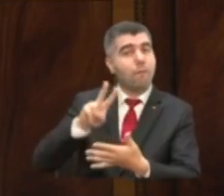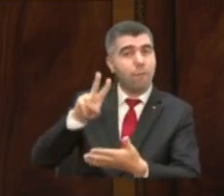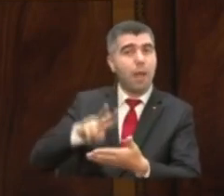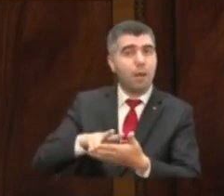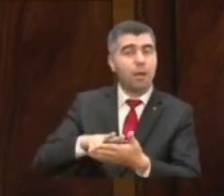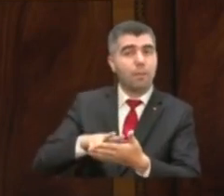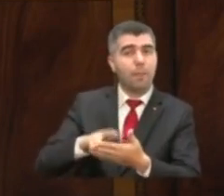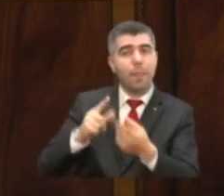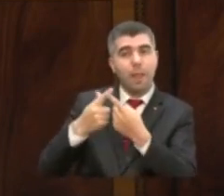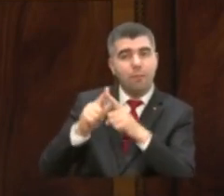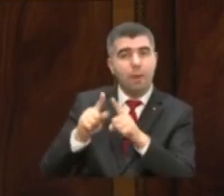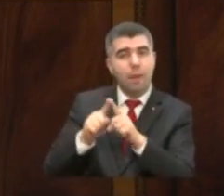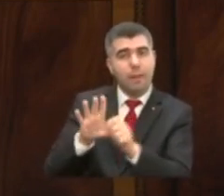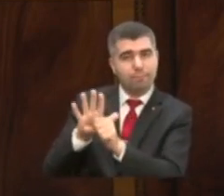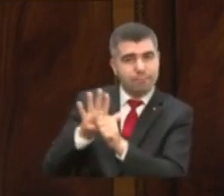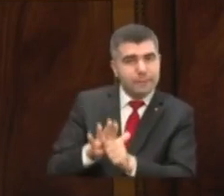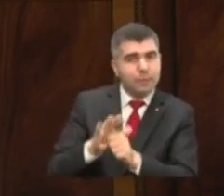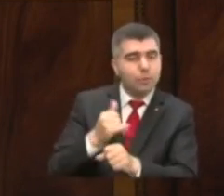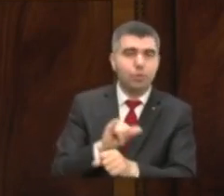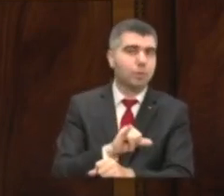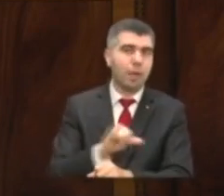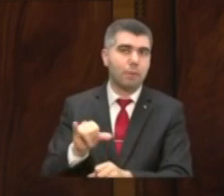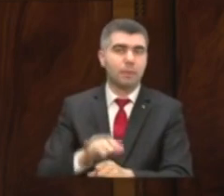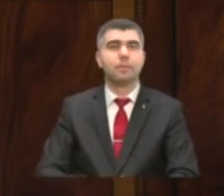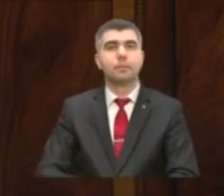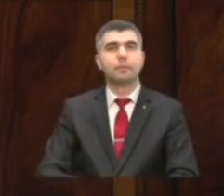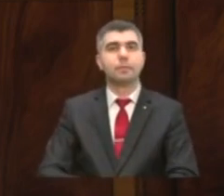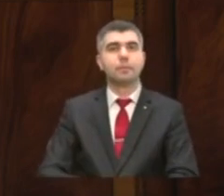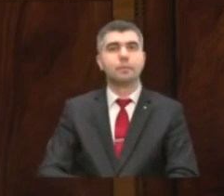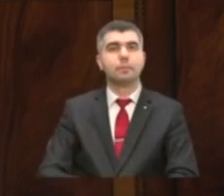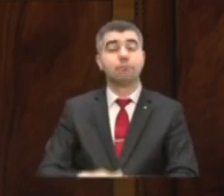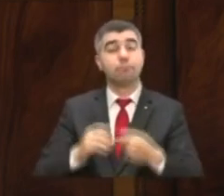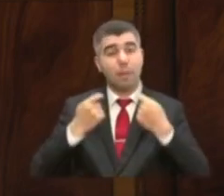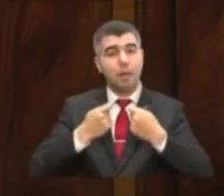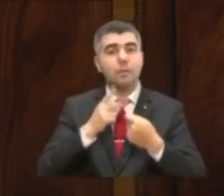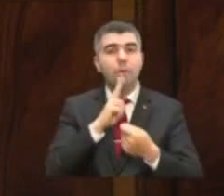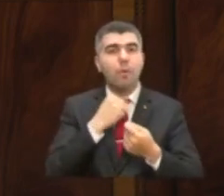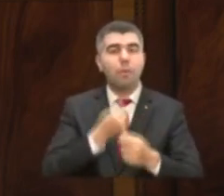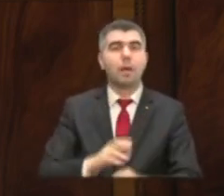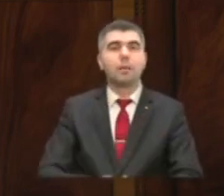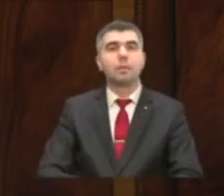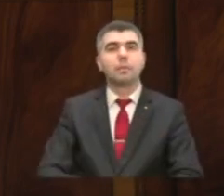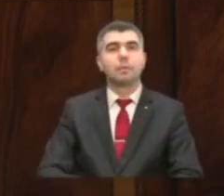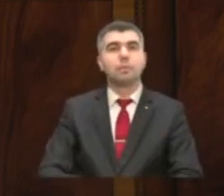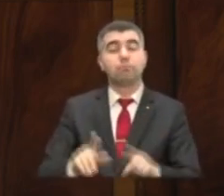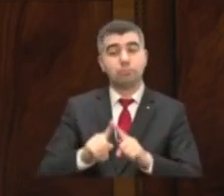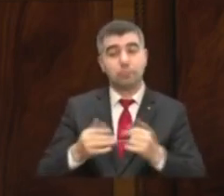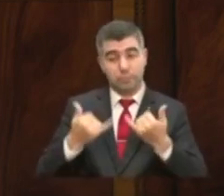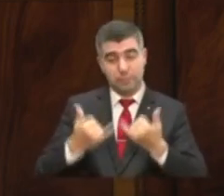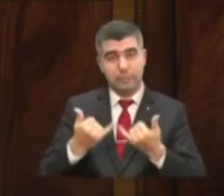على منهجية التيئيس والعدمية. سيد رئيس الحكومة، صحيح أن هذه جلسة